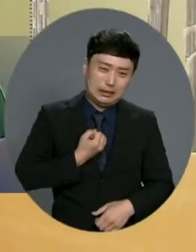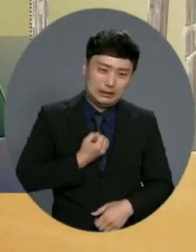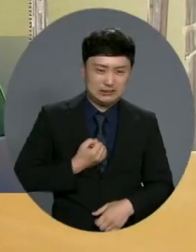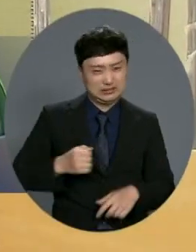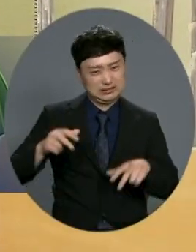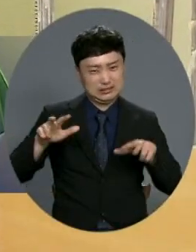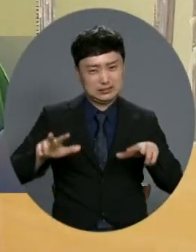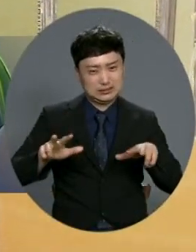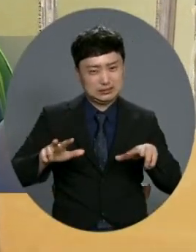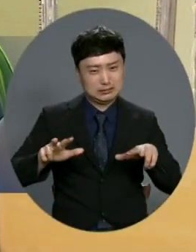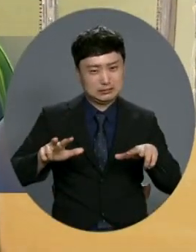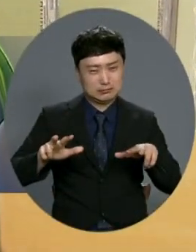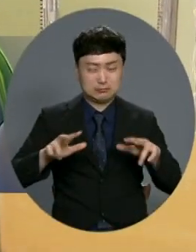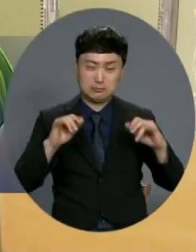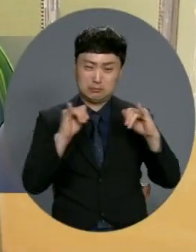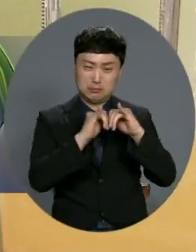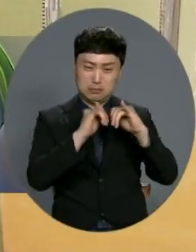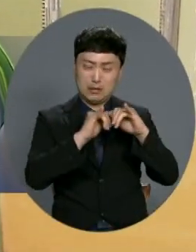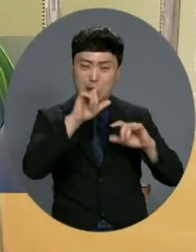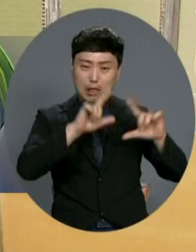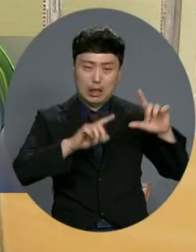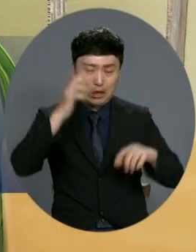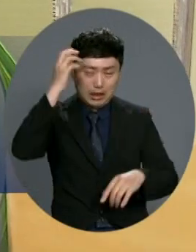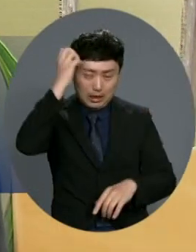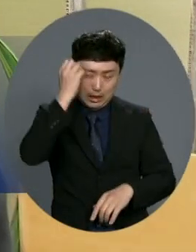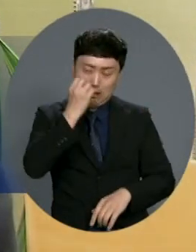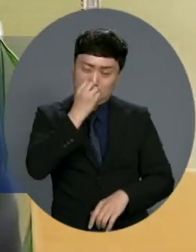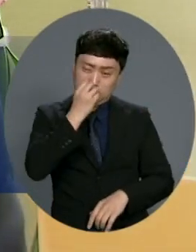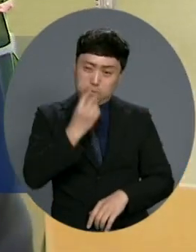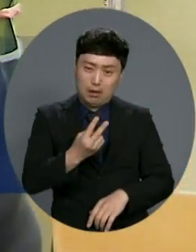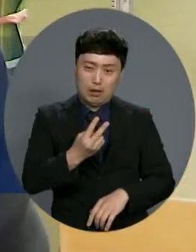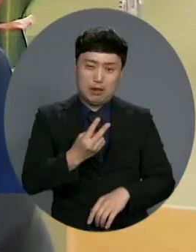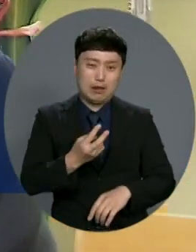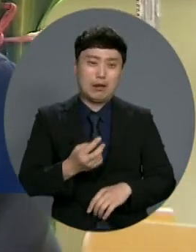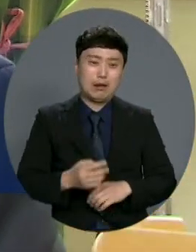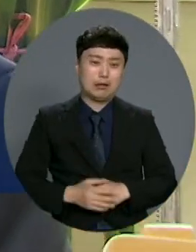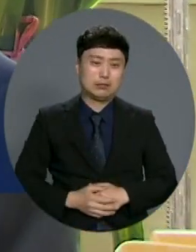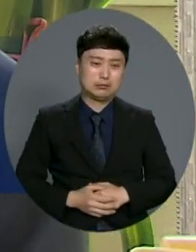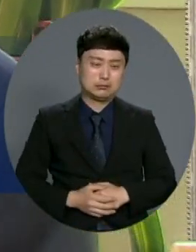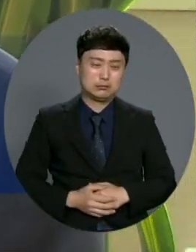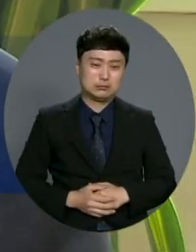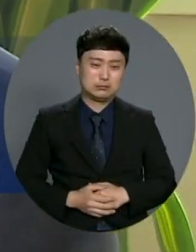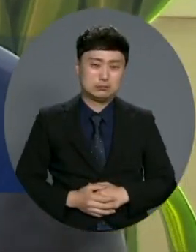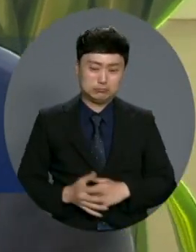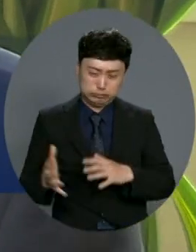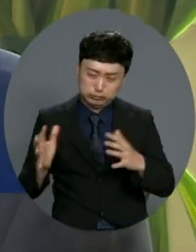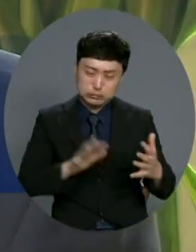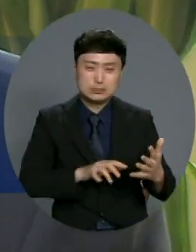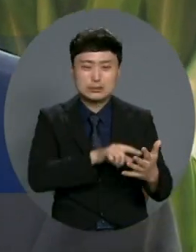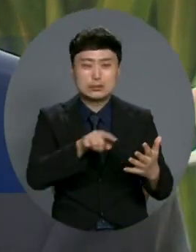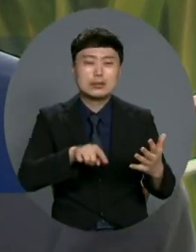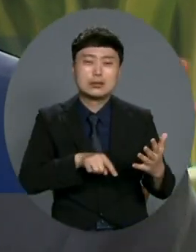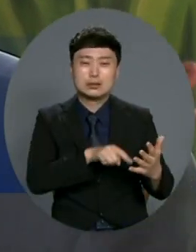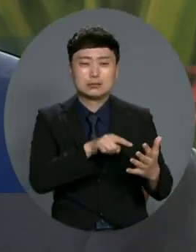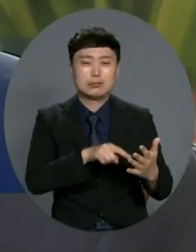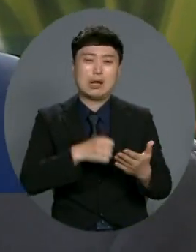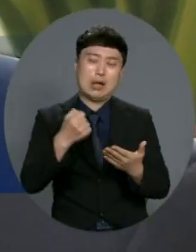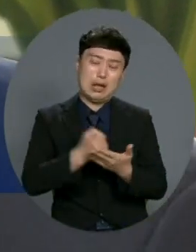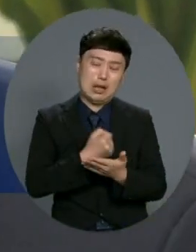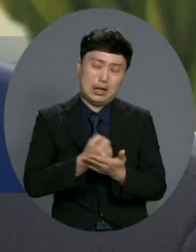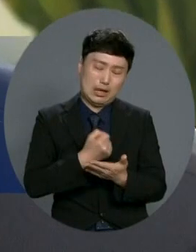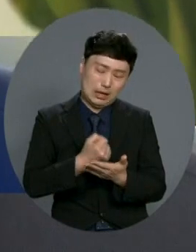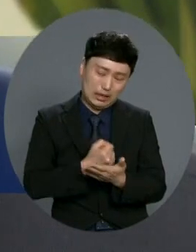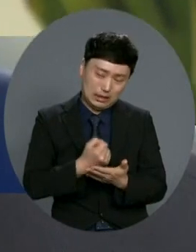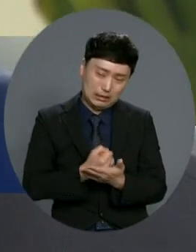지금이라도 기억이 나는데 그 사람들이 너무 안타깝게 생각하고